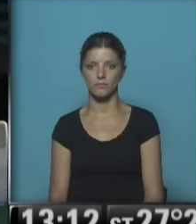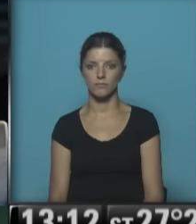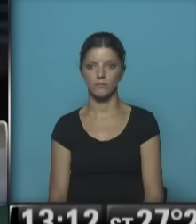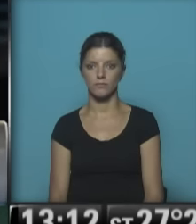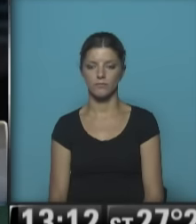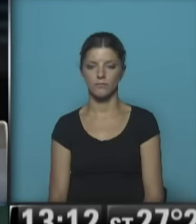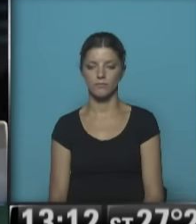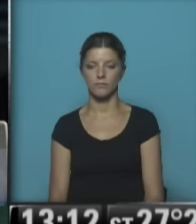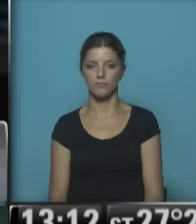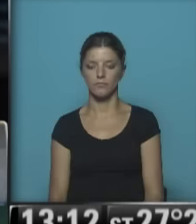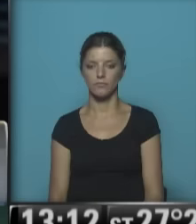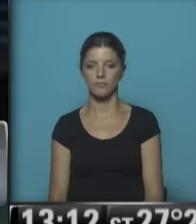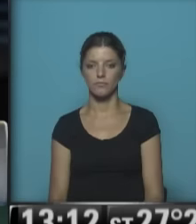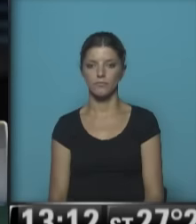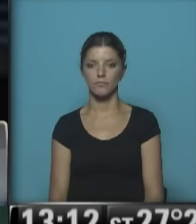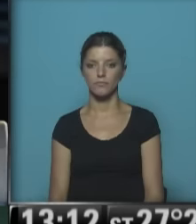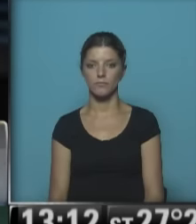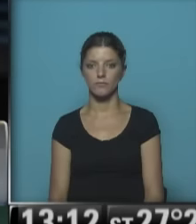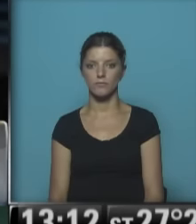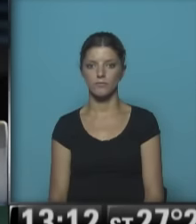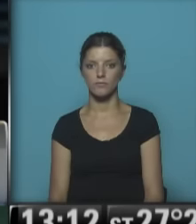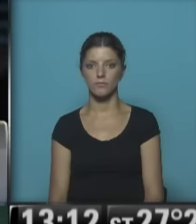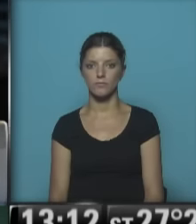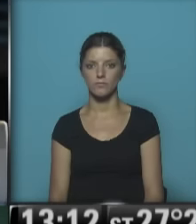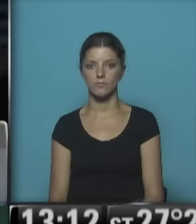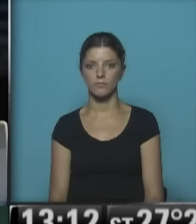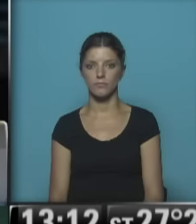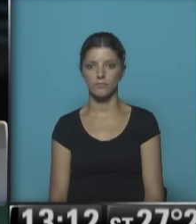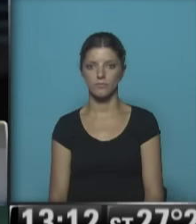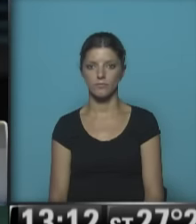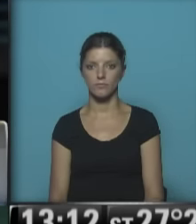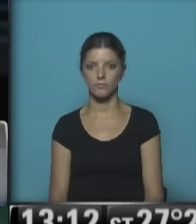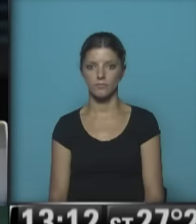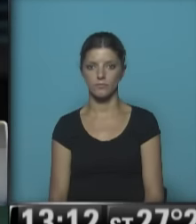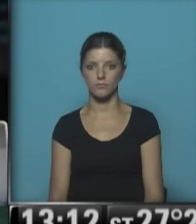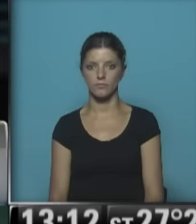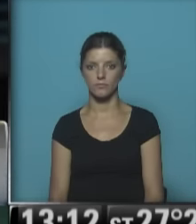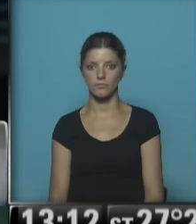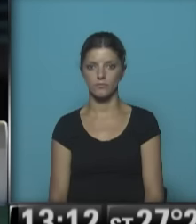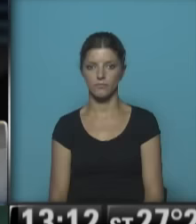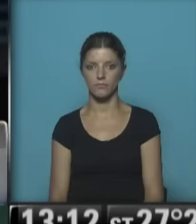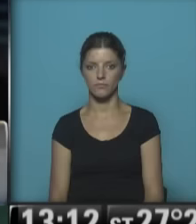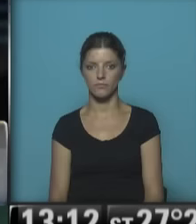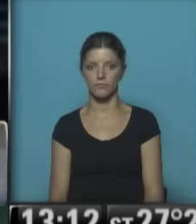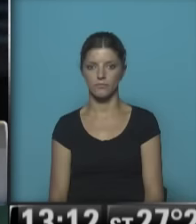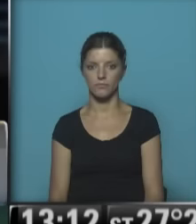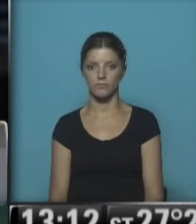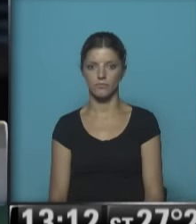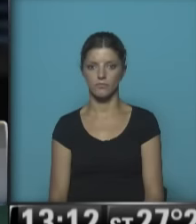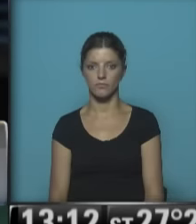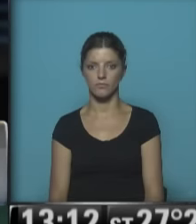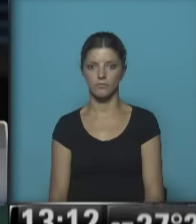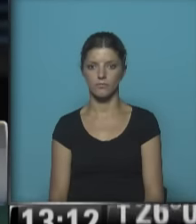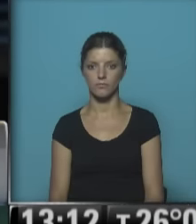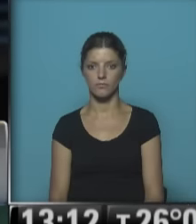بالذات في منطقه الخليج هي يعني عند اسعار ال 70 دولار حتى نكون يعني في مستوى البالانس بالنسبه لها